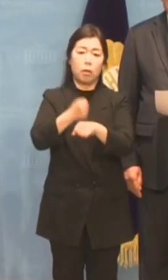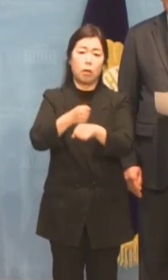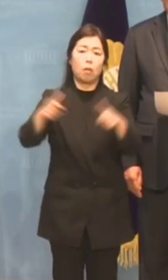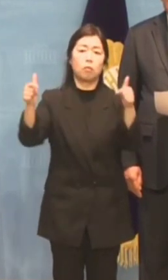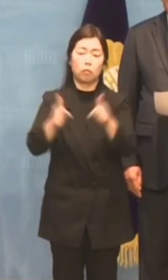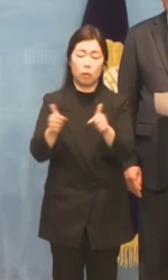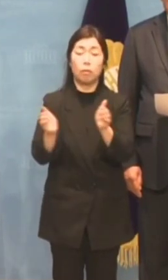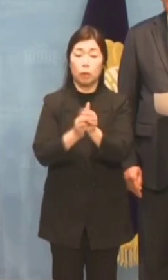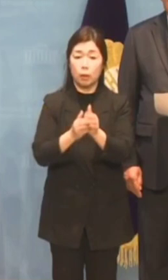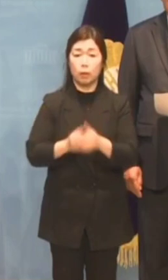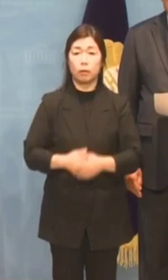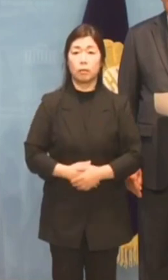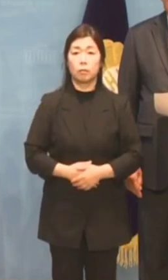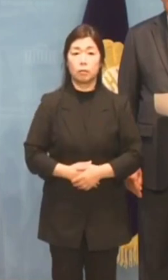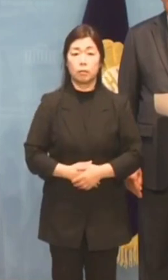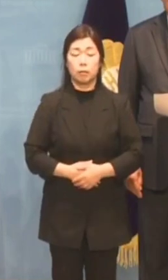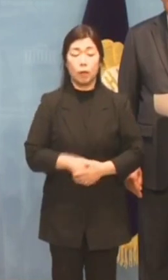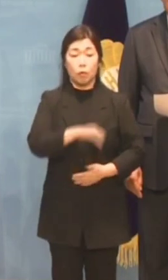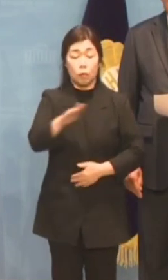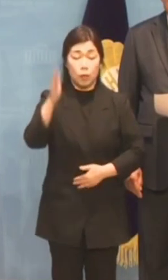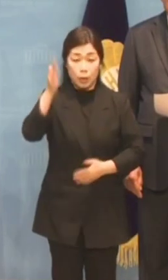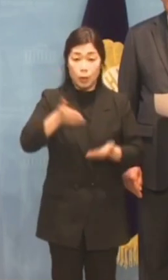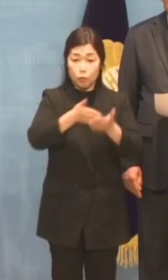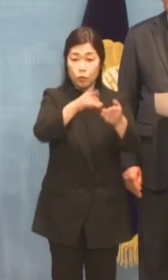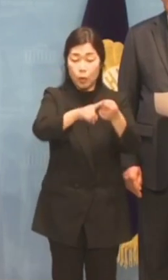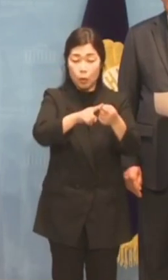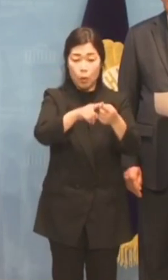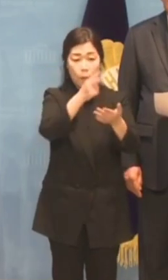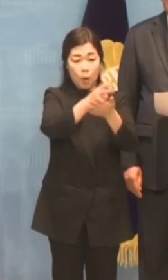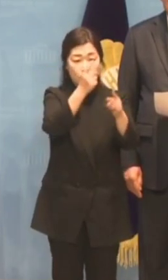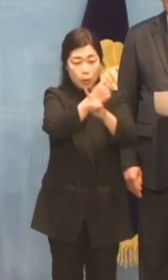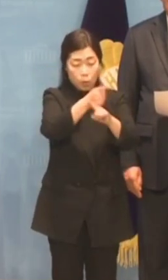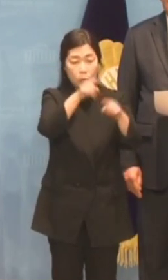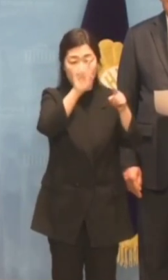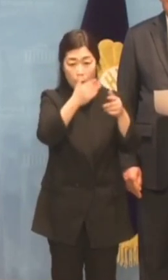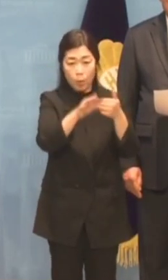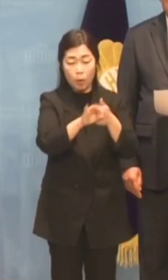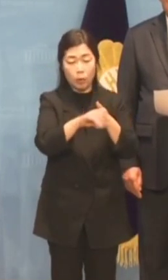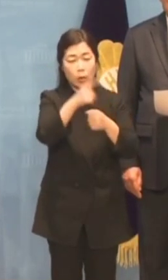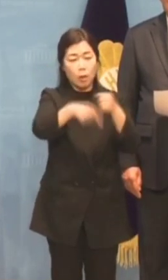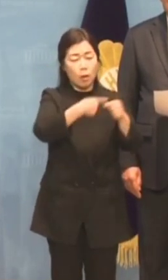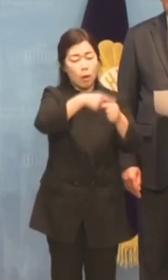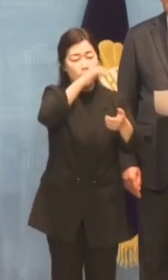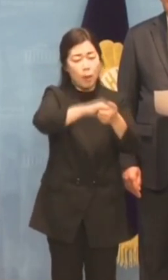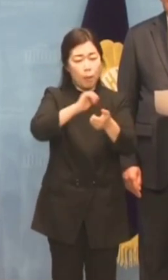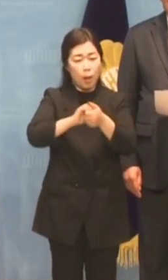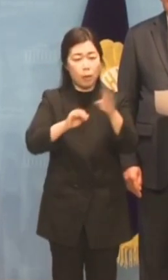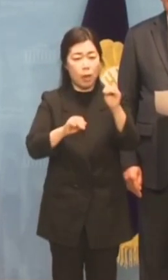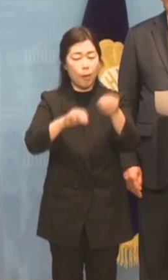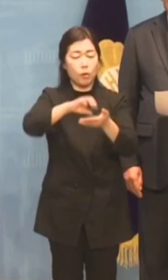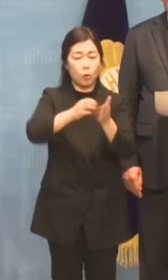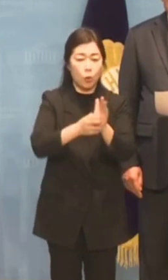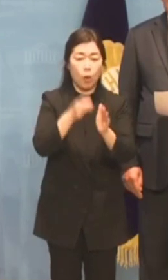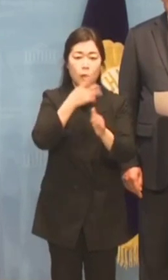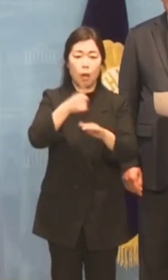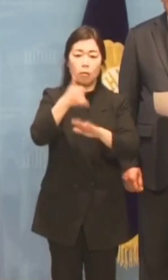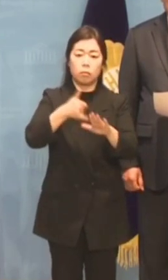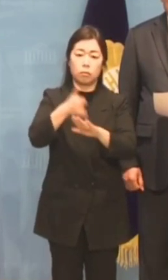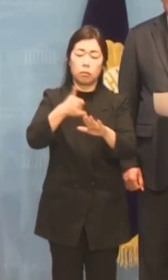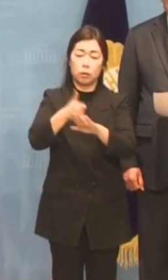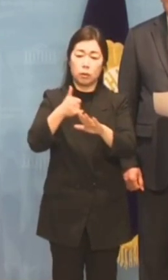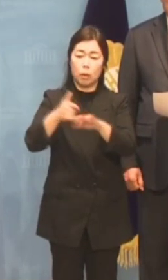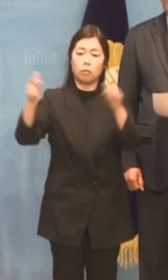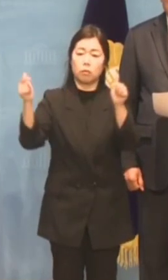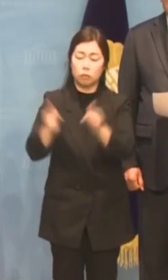줄었습니다. 우리 당이 주장한 개정안대로 하면 매년 4만 헥타 이상의 쌀 재배 면적이